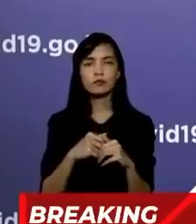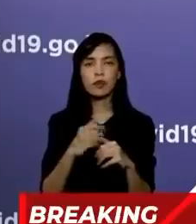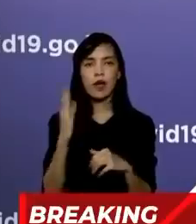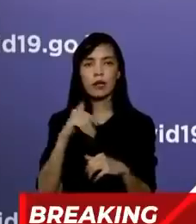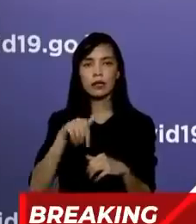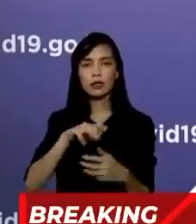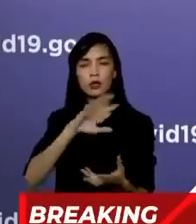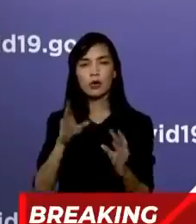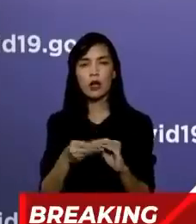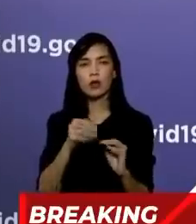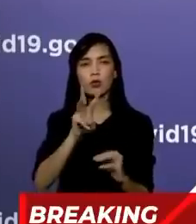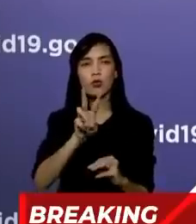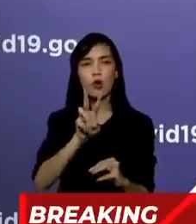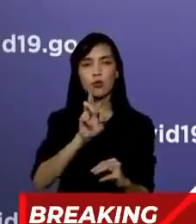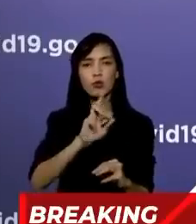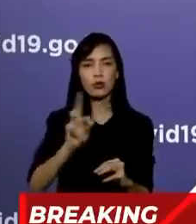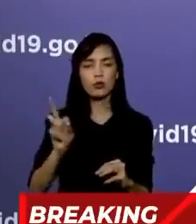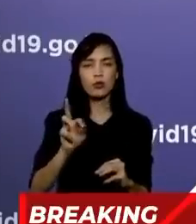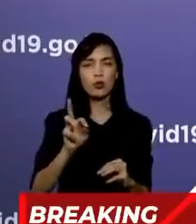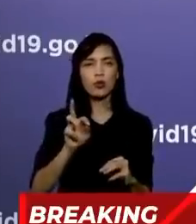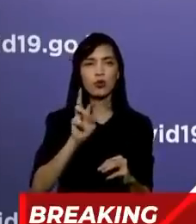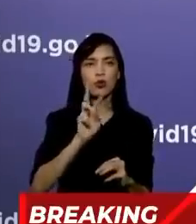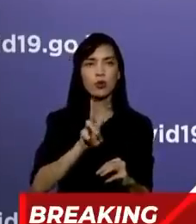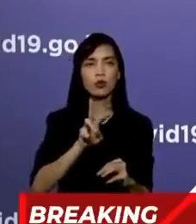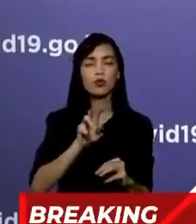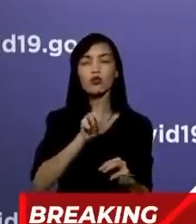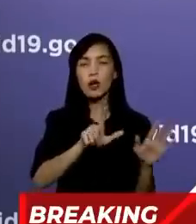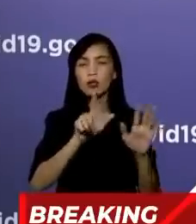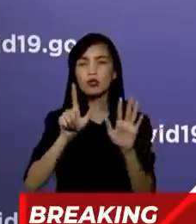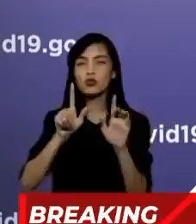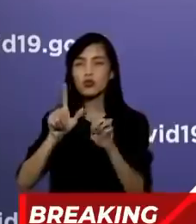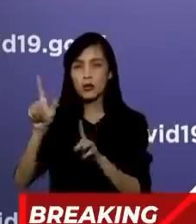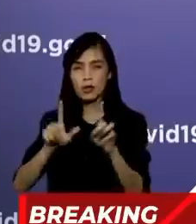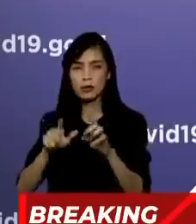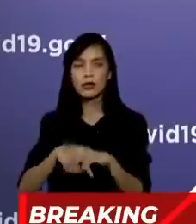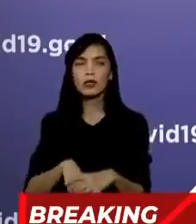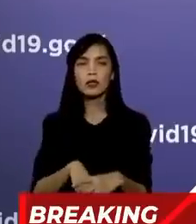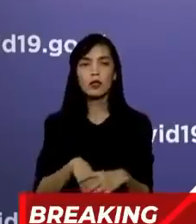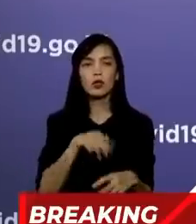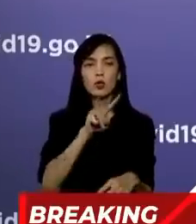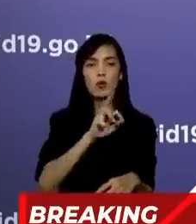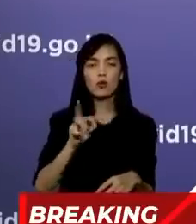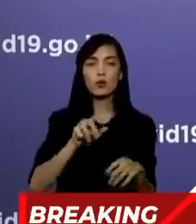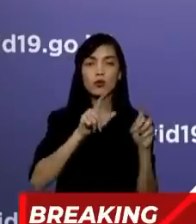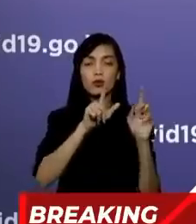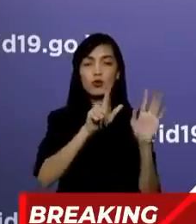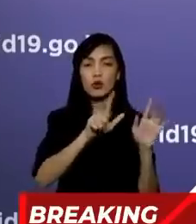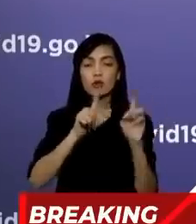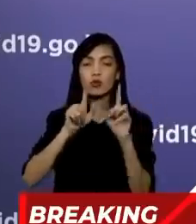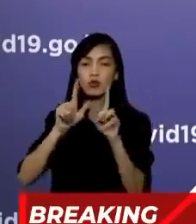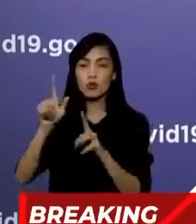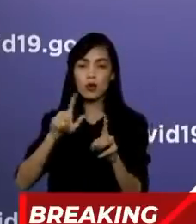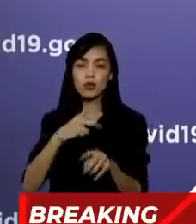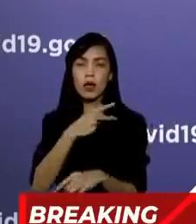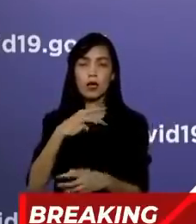hari ini sebanyak 20717 sehingga akumulasi spesimen yang kita periksa